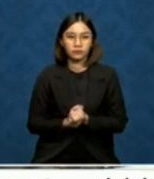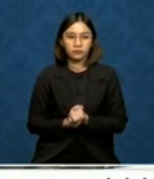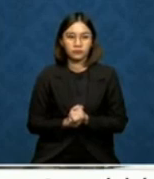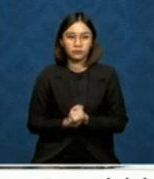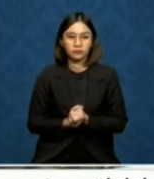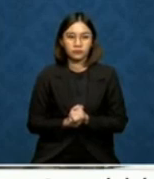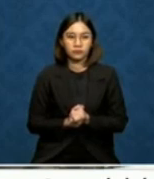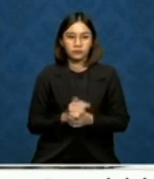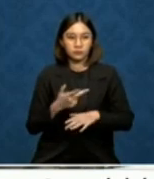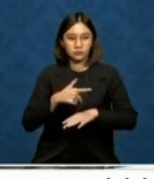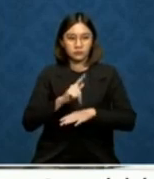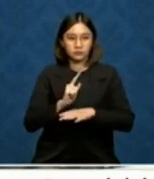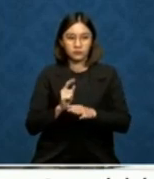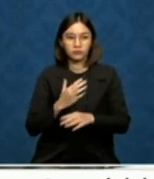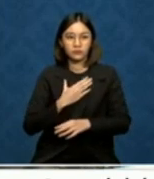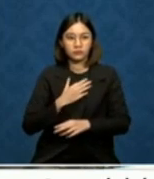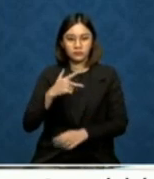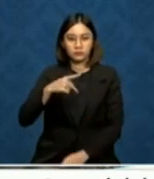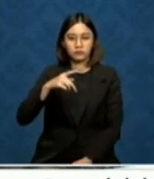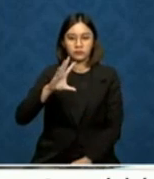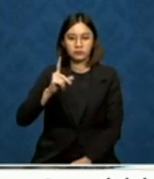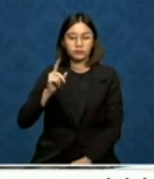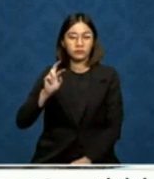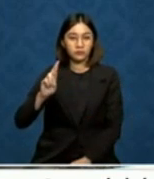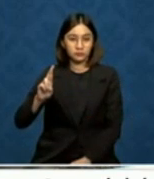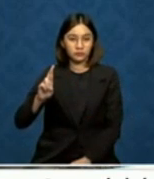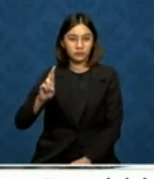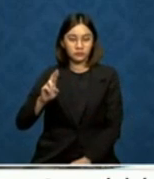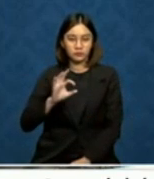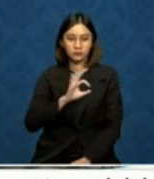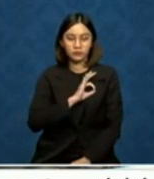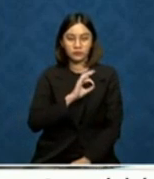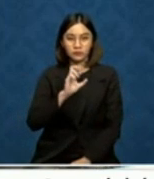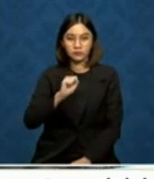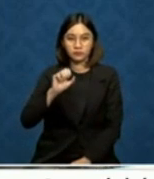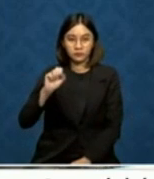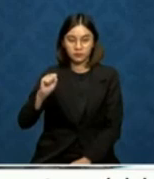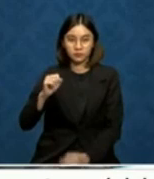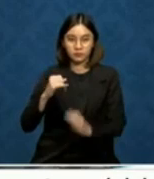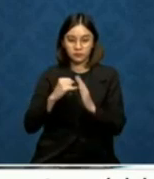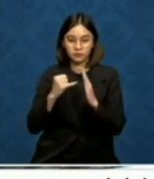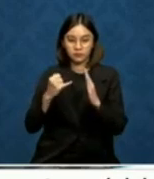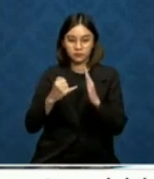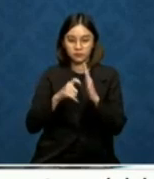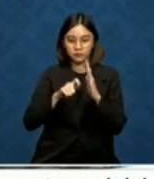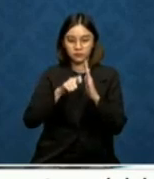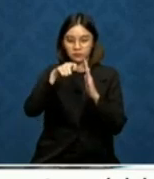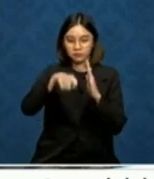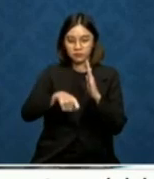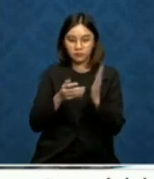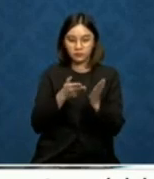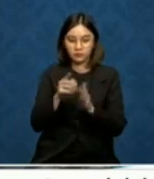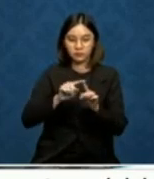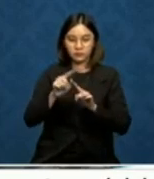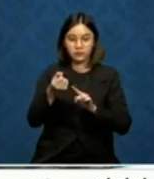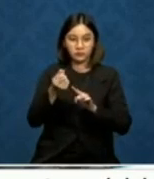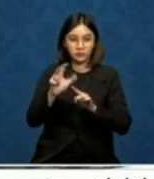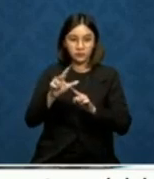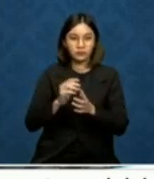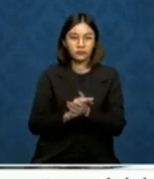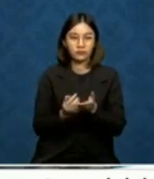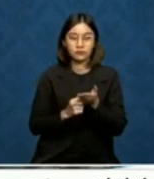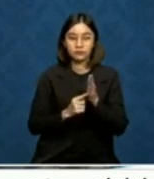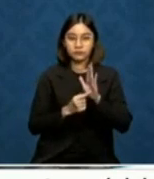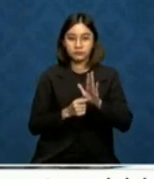ครับท่านประธานครับผมพัชระจันทรวงศ์ทองนะครับสมาชิกสภาผู้แทนราษฎรจังหวัดนครราชสีมาเขต13ครับข